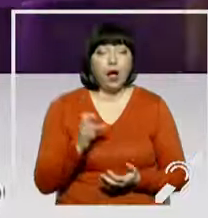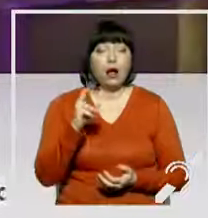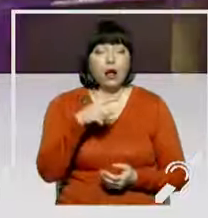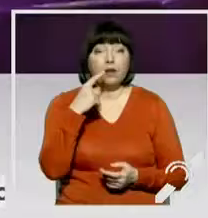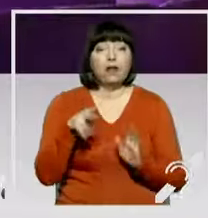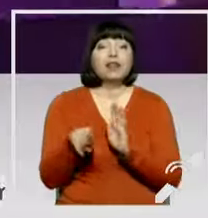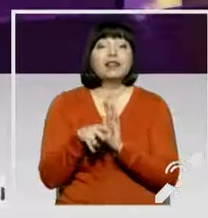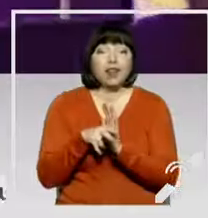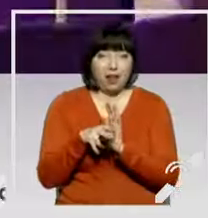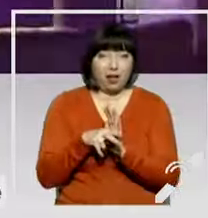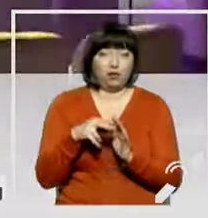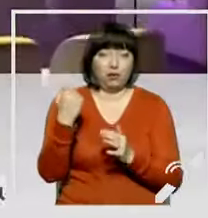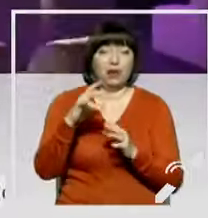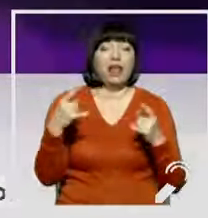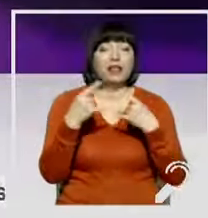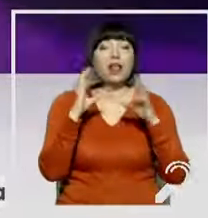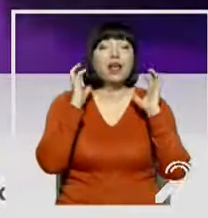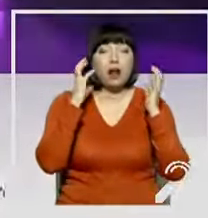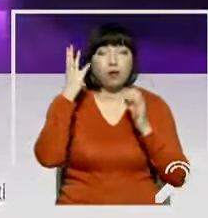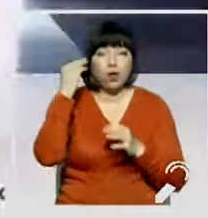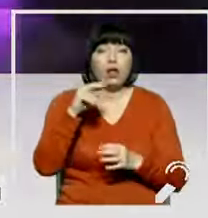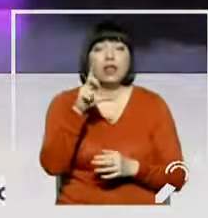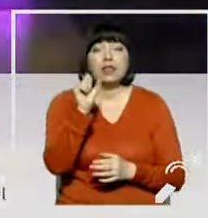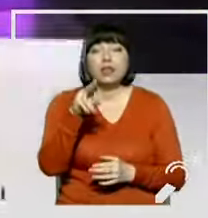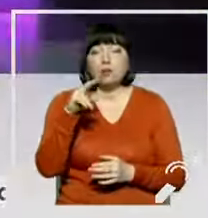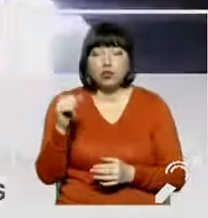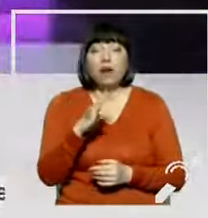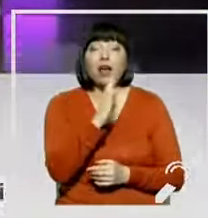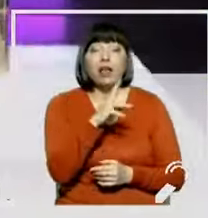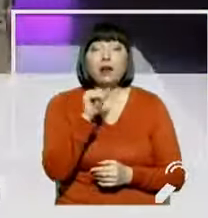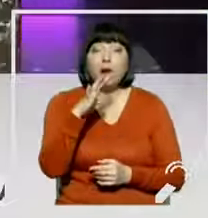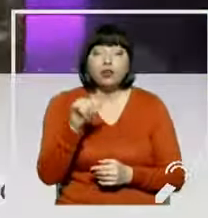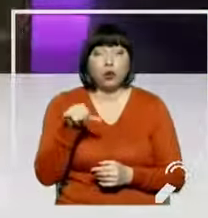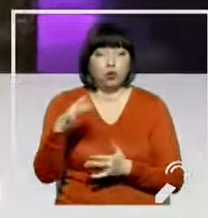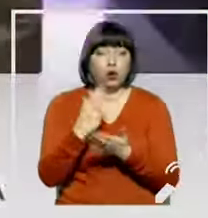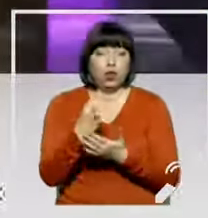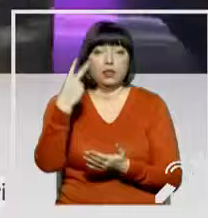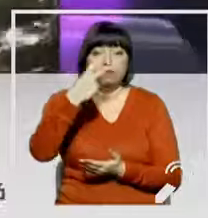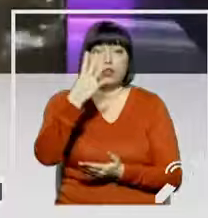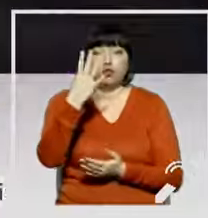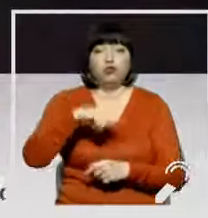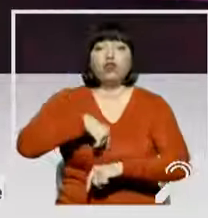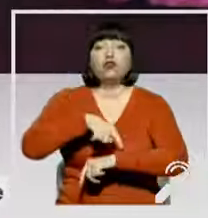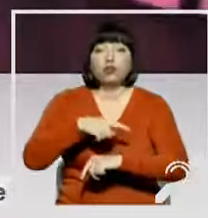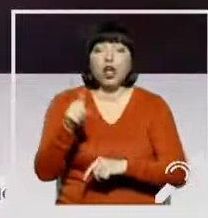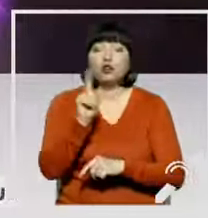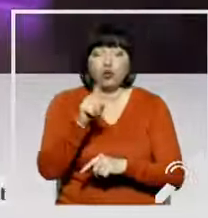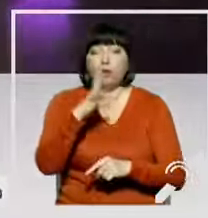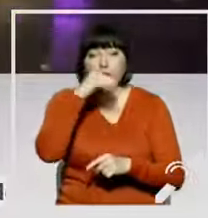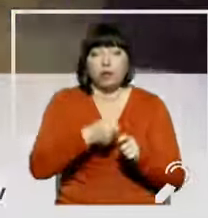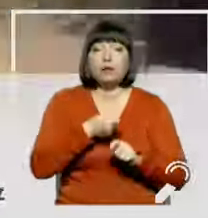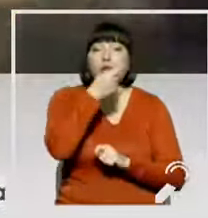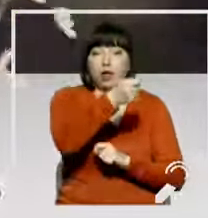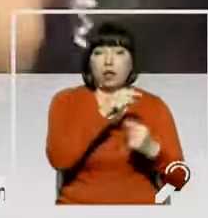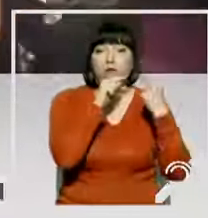Potrivit directorului de dezvoltare a Teleradio Moldova, Andrei Zapșa, Valeria Pașa are la dispoziție 24 de ore pentru a contesta